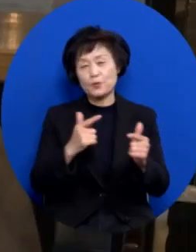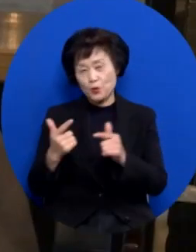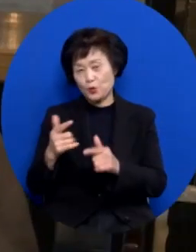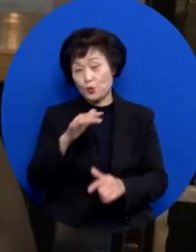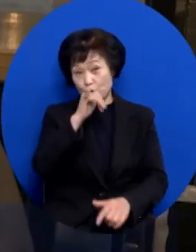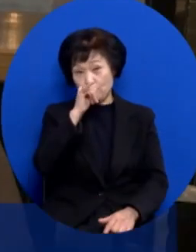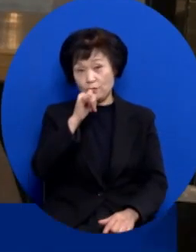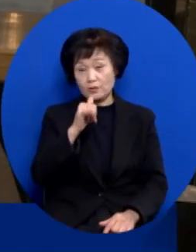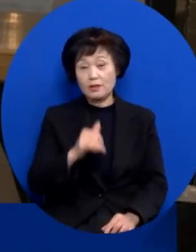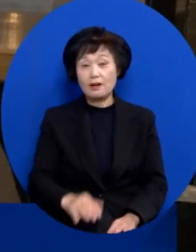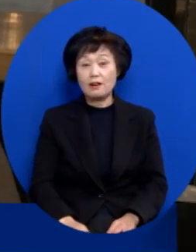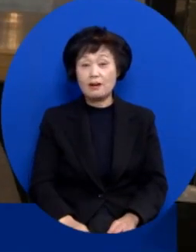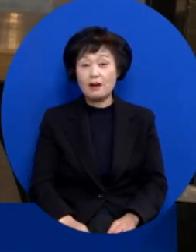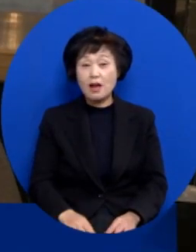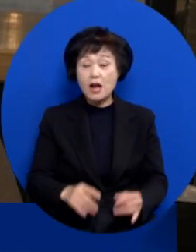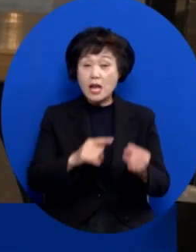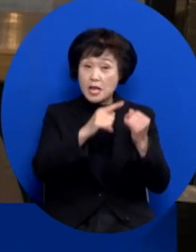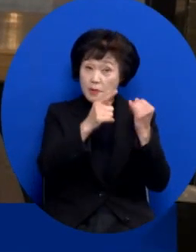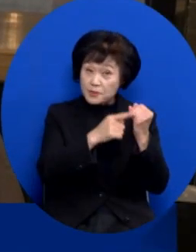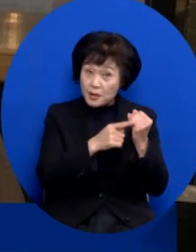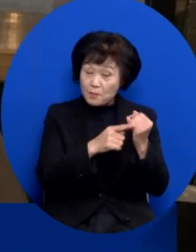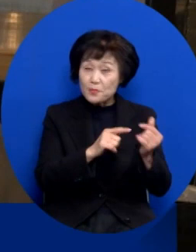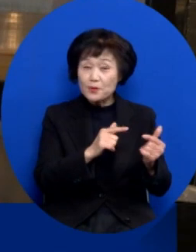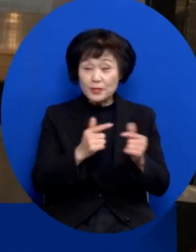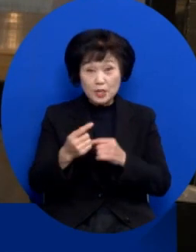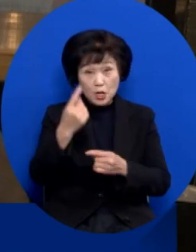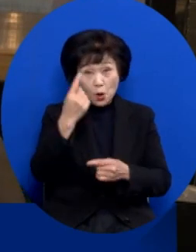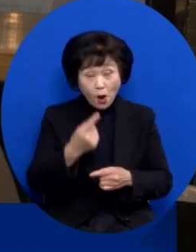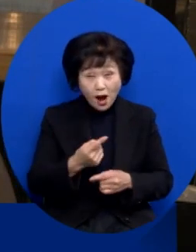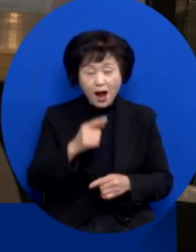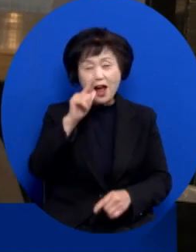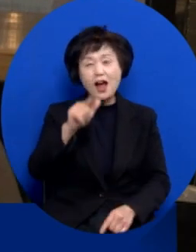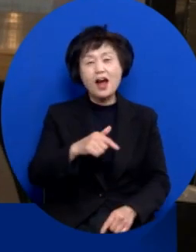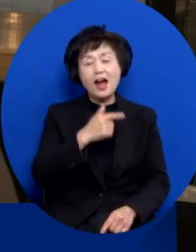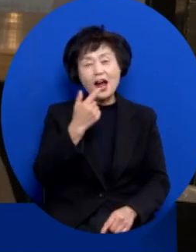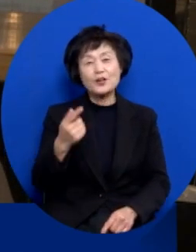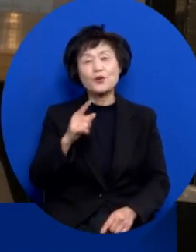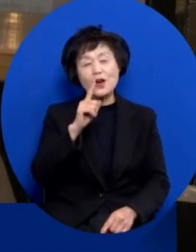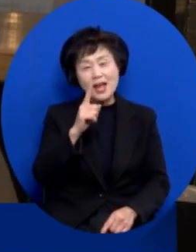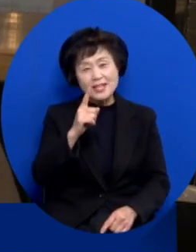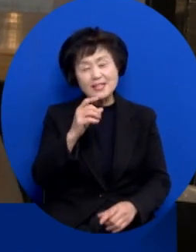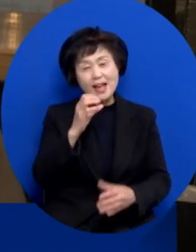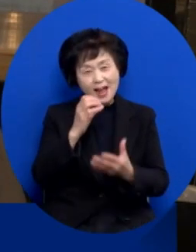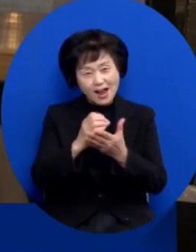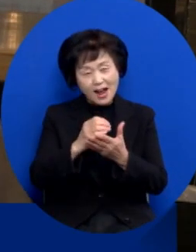저희가 임산부는 하루에 한 잔의 무료 음료 서비스를 해요. 그런데